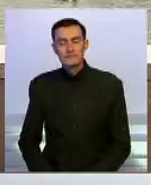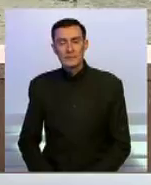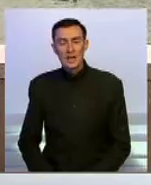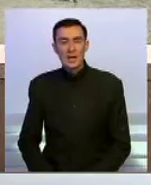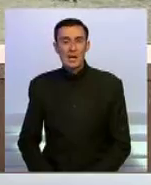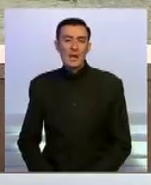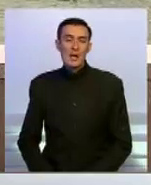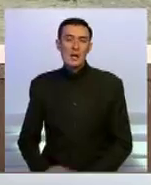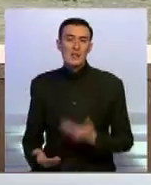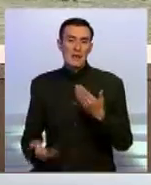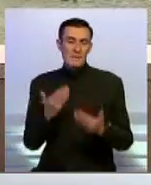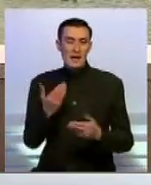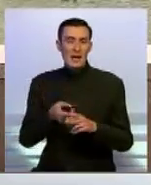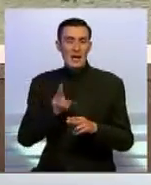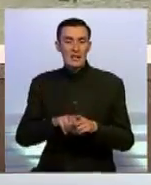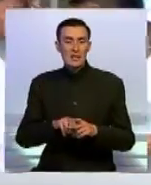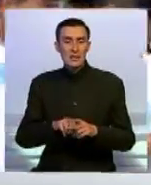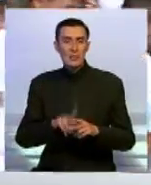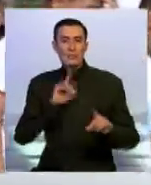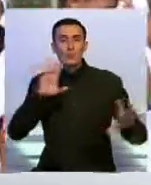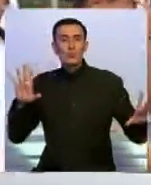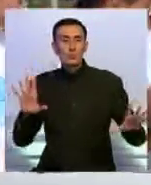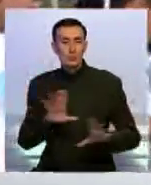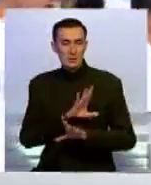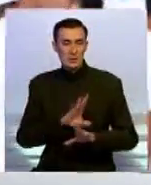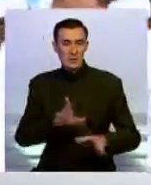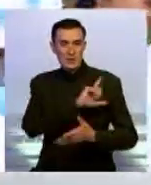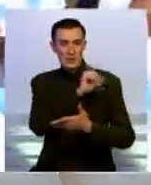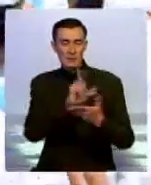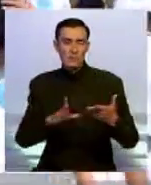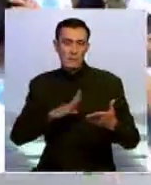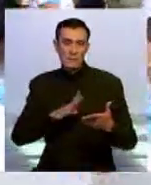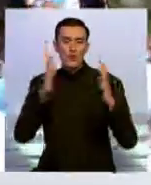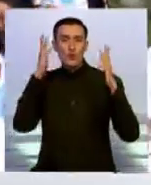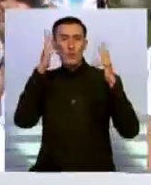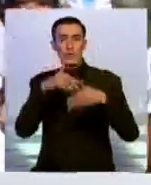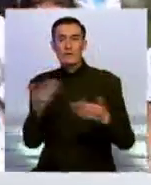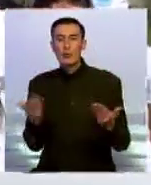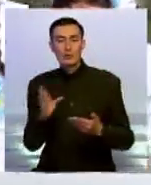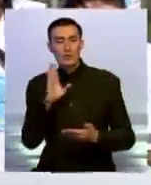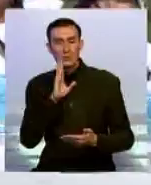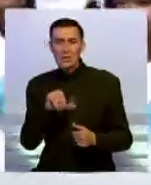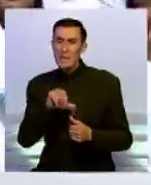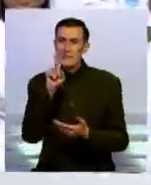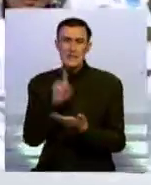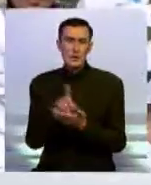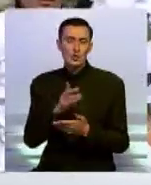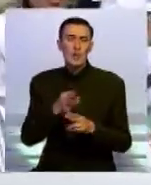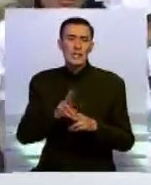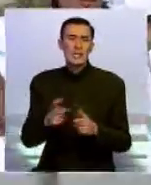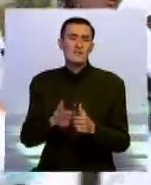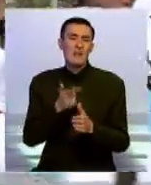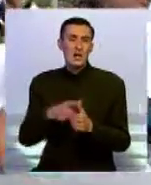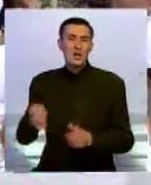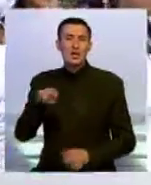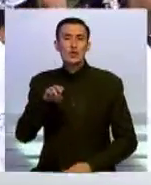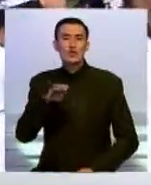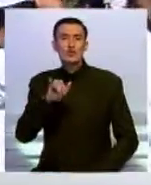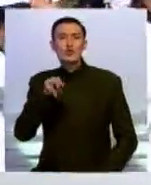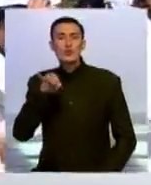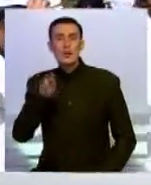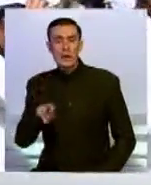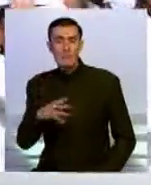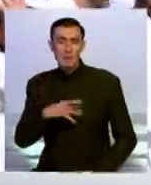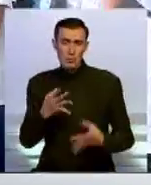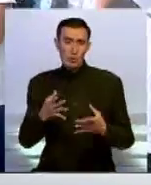Скорее всего, наверное, авторы этой музыки были влюблены в какую-то девушку. Может, даже ее не обязательно, чтобы ее звали Джулия. А Джулия стала как